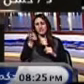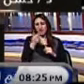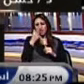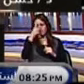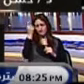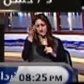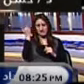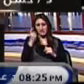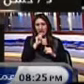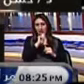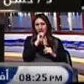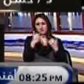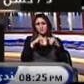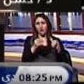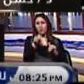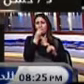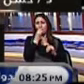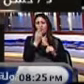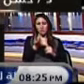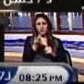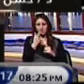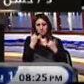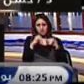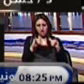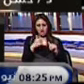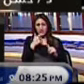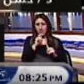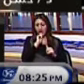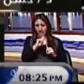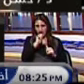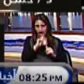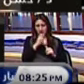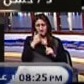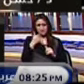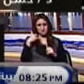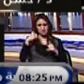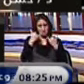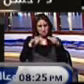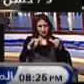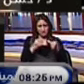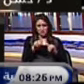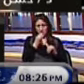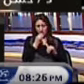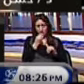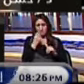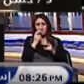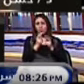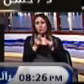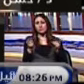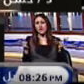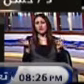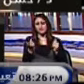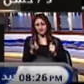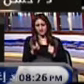اللحوم لو قلنا الضرر اللي بيقع من استهلاك اللحوم الغير صالحه للاستهلاك الادمي انواع مختلفه،